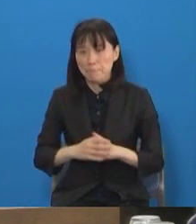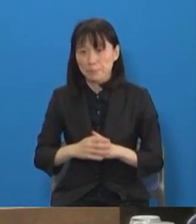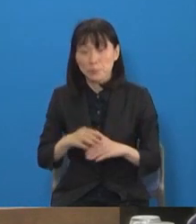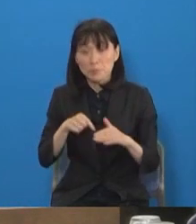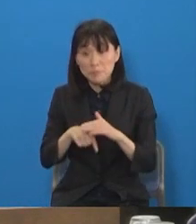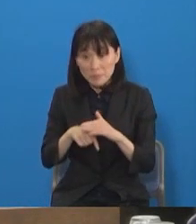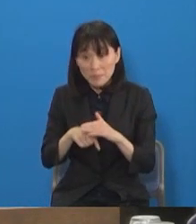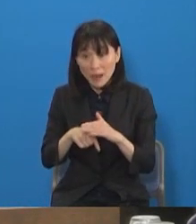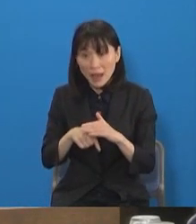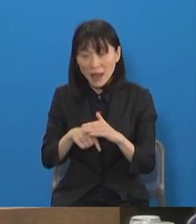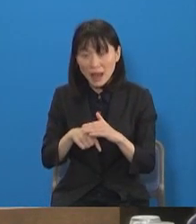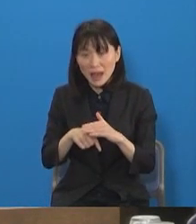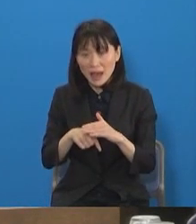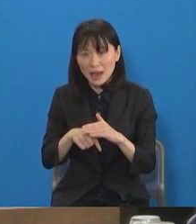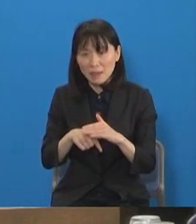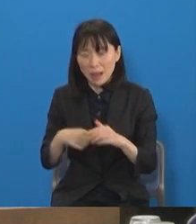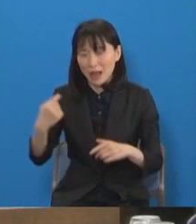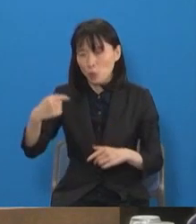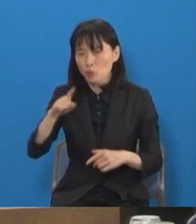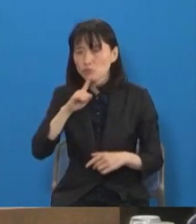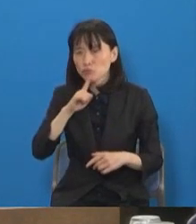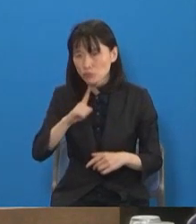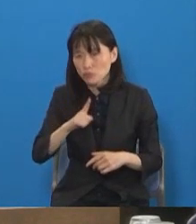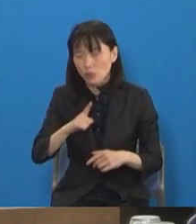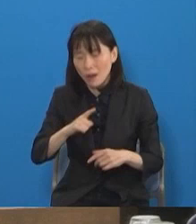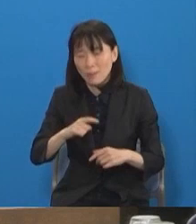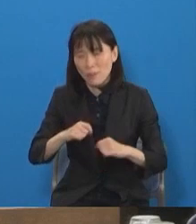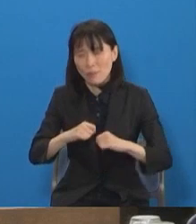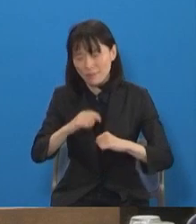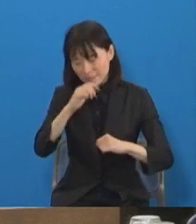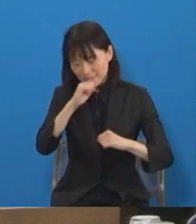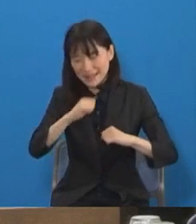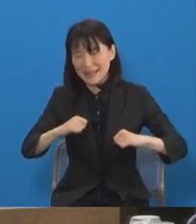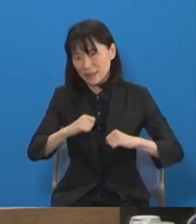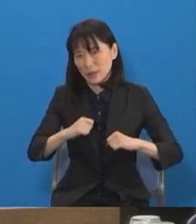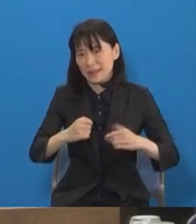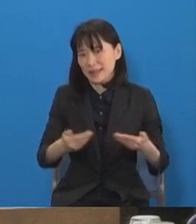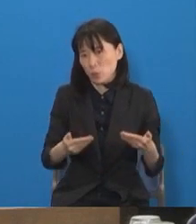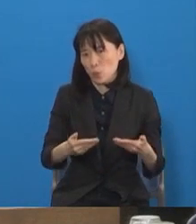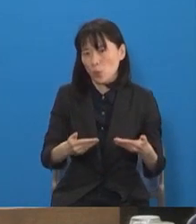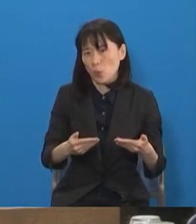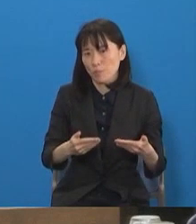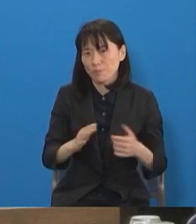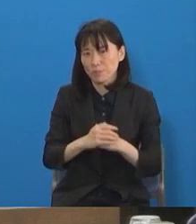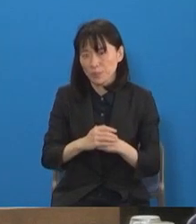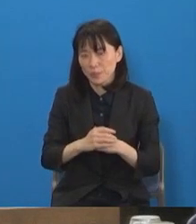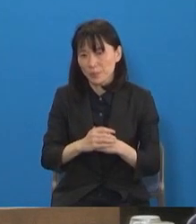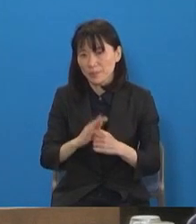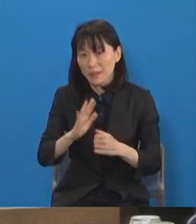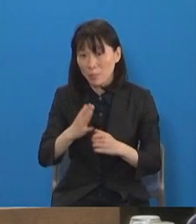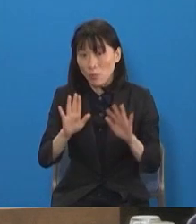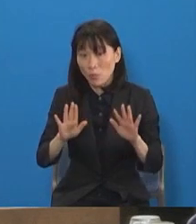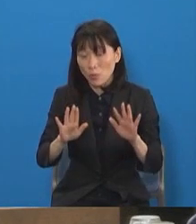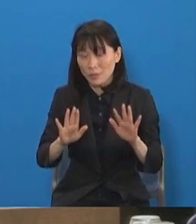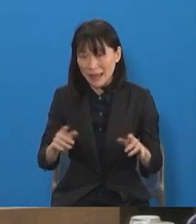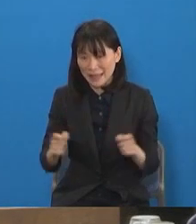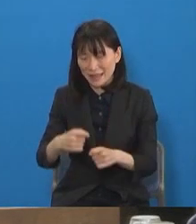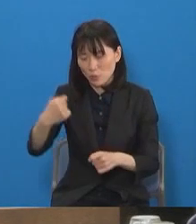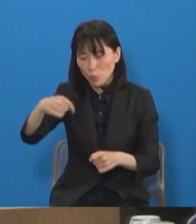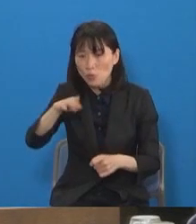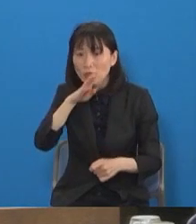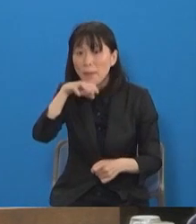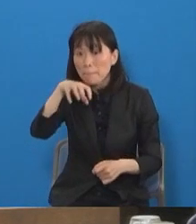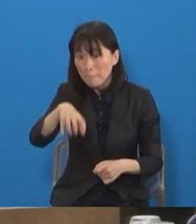において、まさに教育は正業であると考えます。しかし、昨今、この教育現場に携わる側